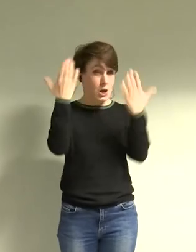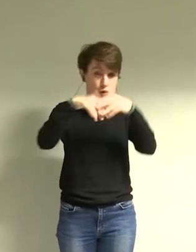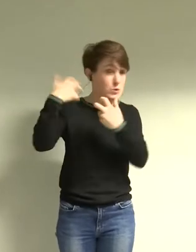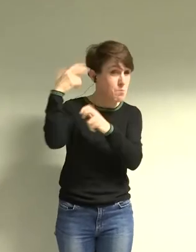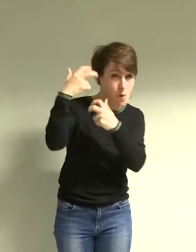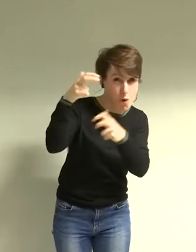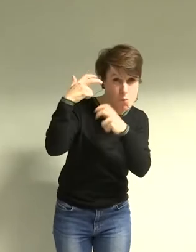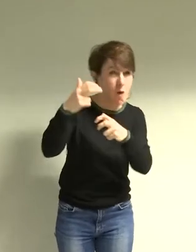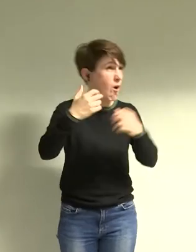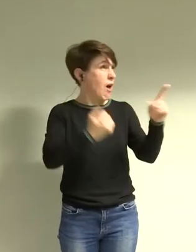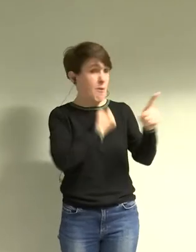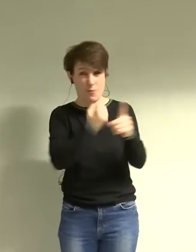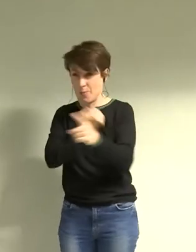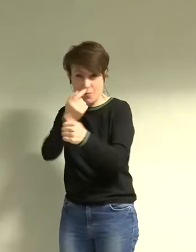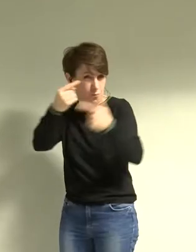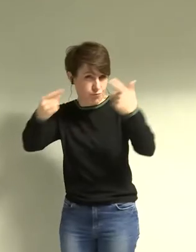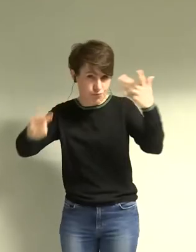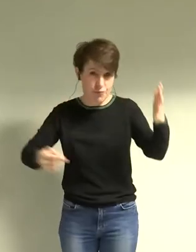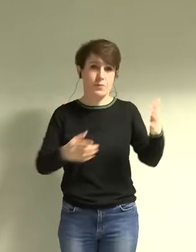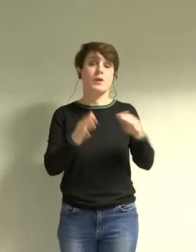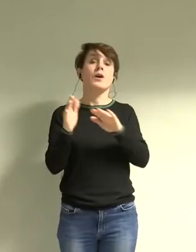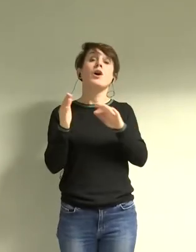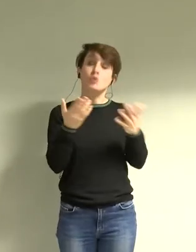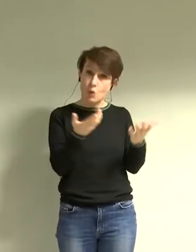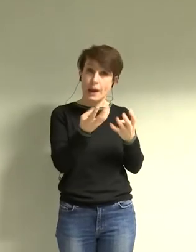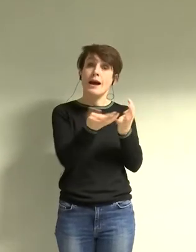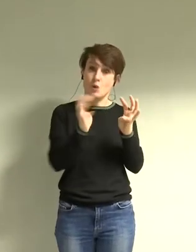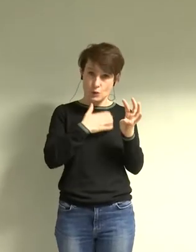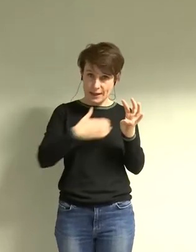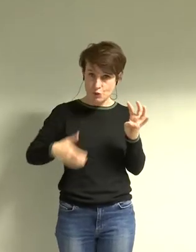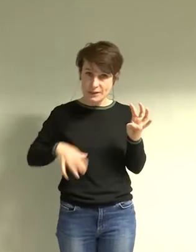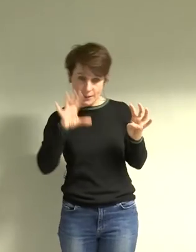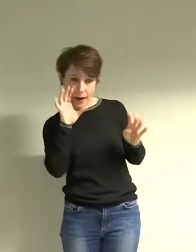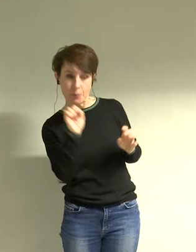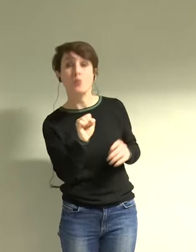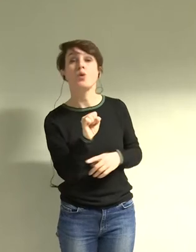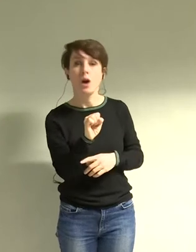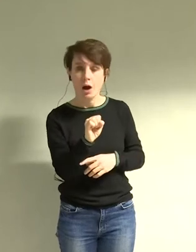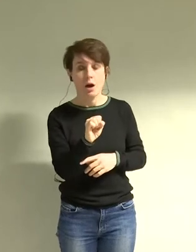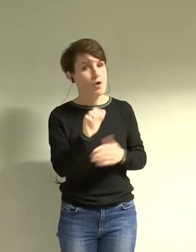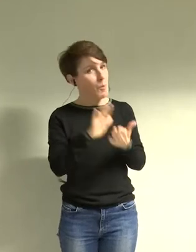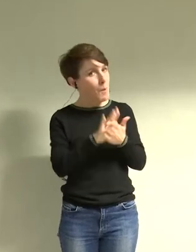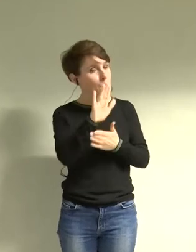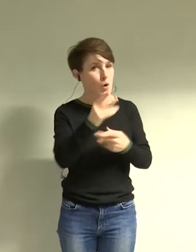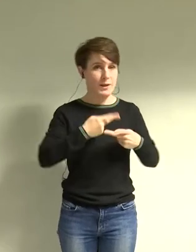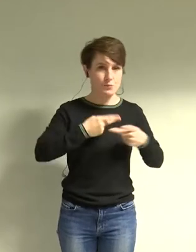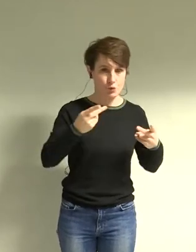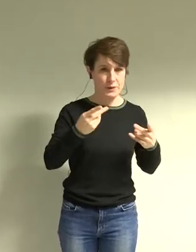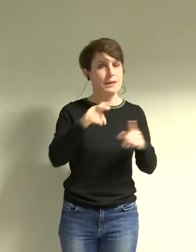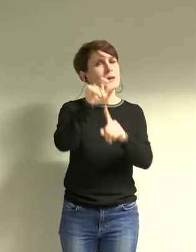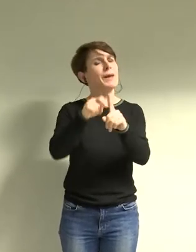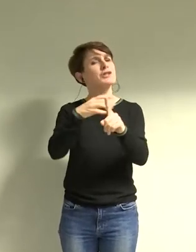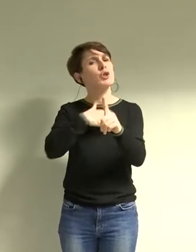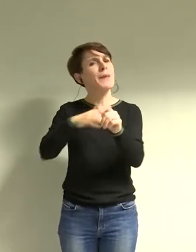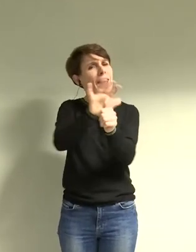dégradations diverses qu'ils subissent le conseil municipal constatant que l'engagement public de la maire adjointe chargée du secteur au